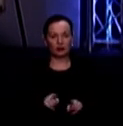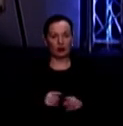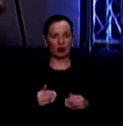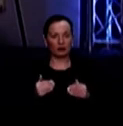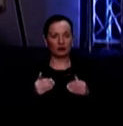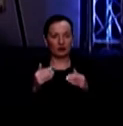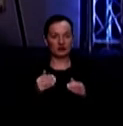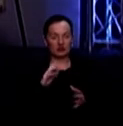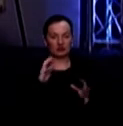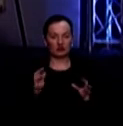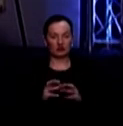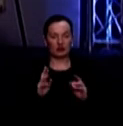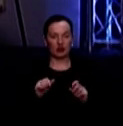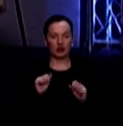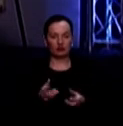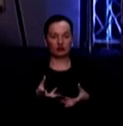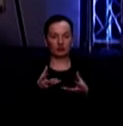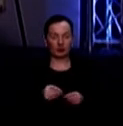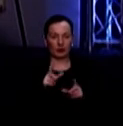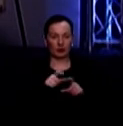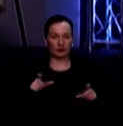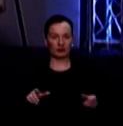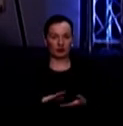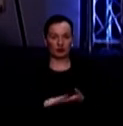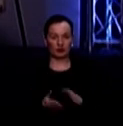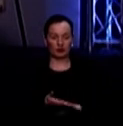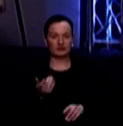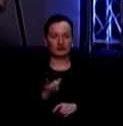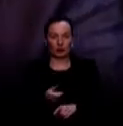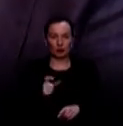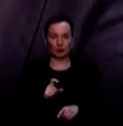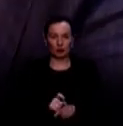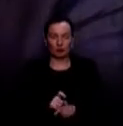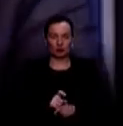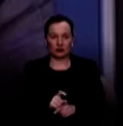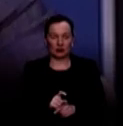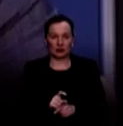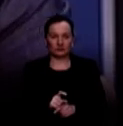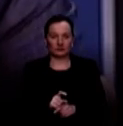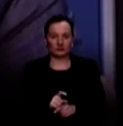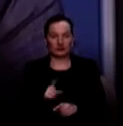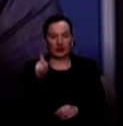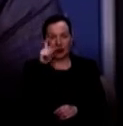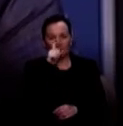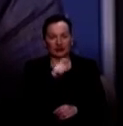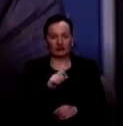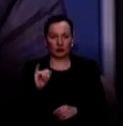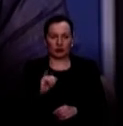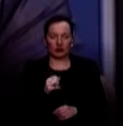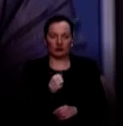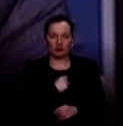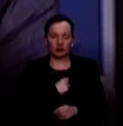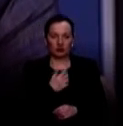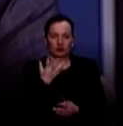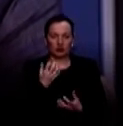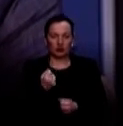вплинути демографічна ситуація на соціально-економічний розвиток дуже, області? Дуже негативно. І, на жаль, ще один такий